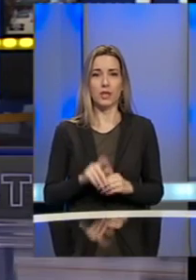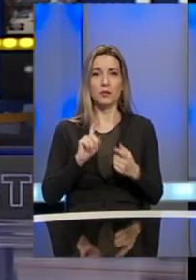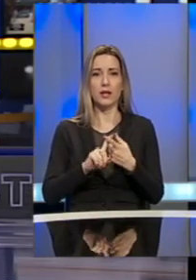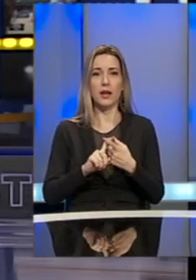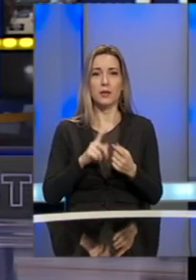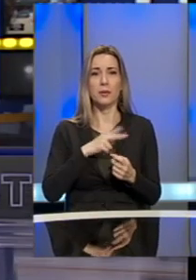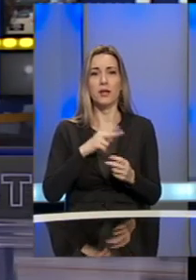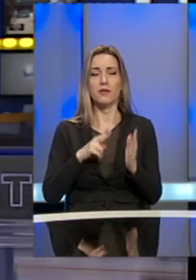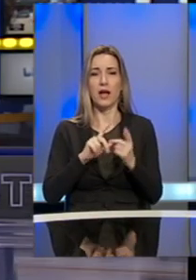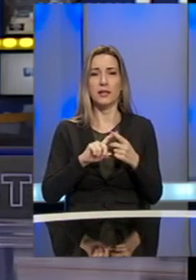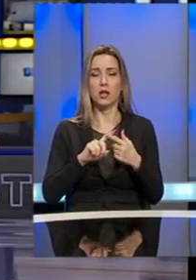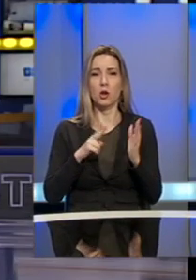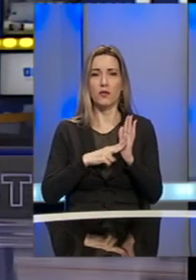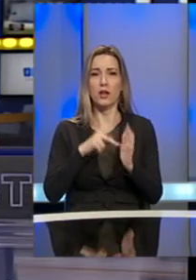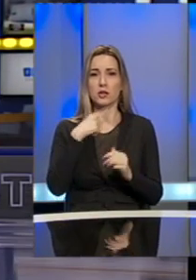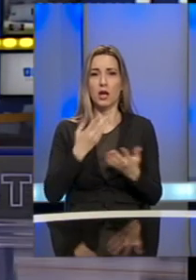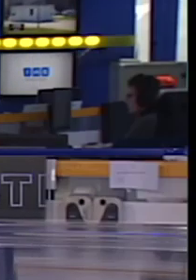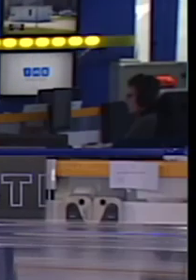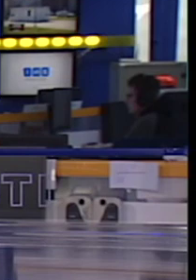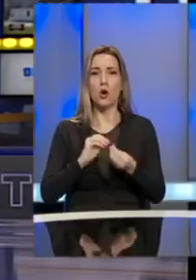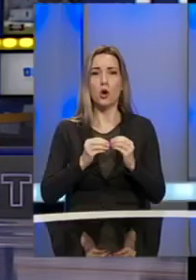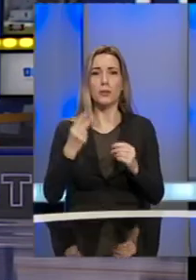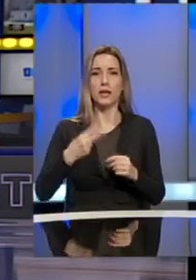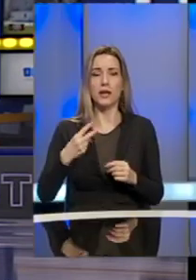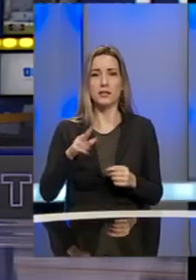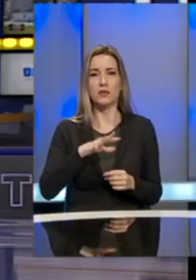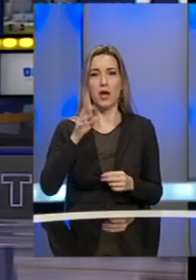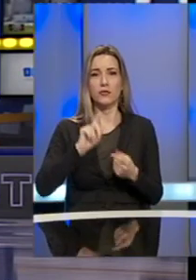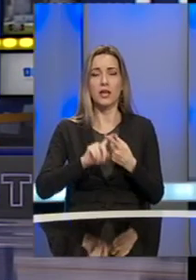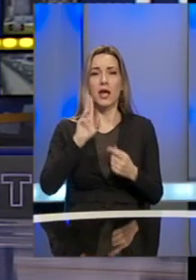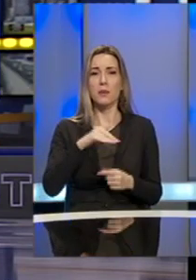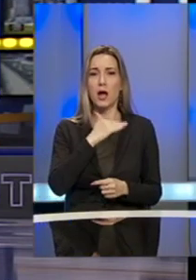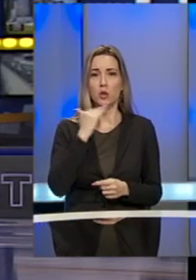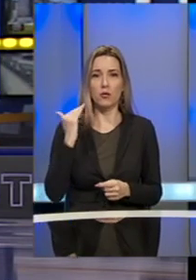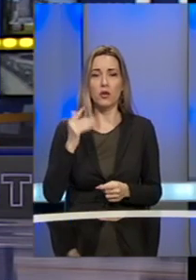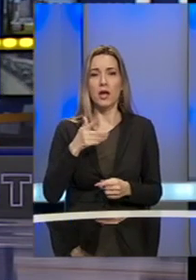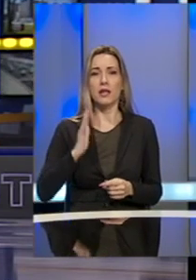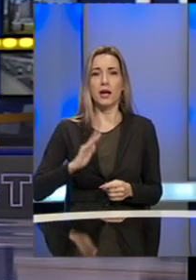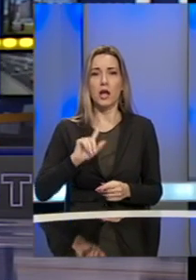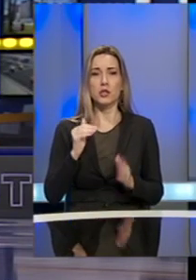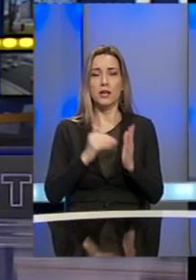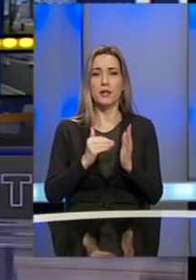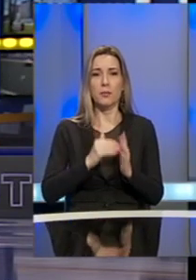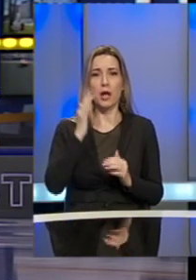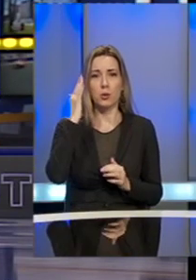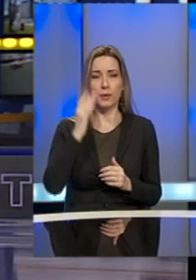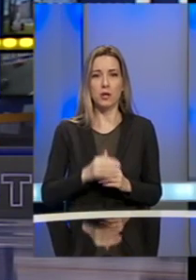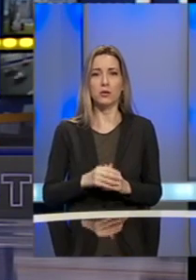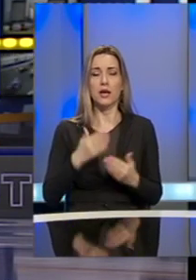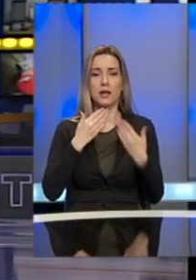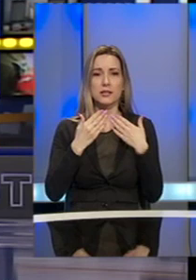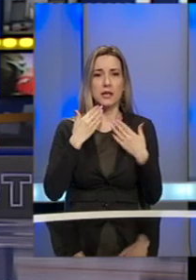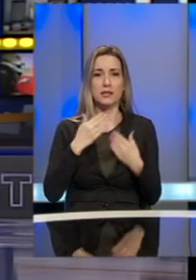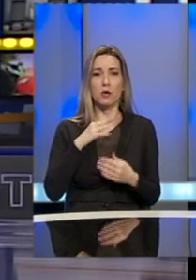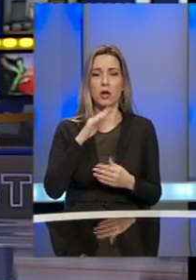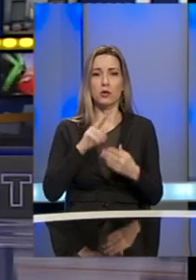Federalni premijer Fadil Novalić kazao je kako robnih rezervi na nivou federacije ima dovoljno, te da građani ne trebaju brinuti. A na sastanku